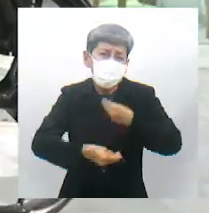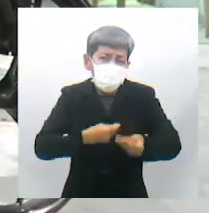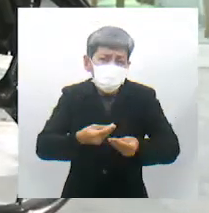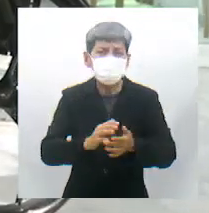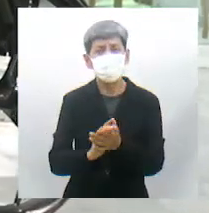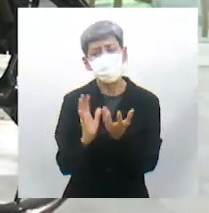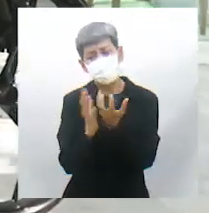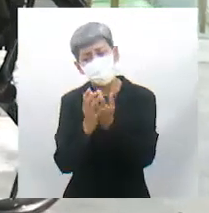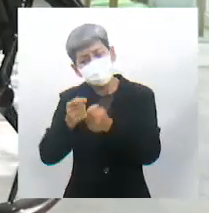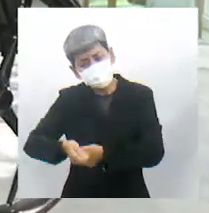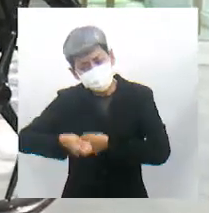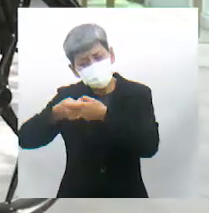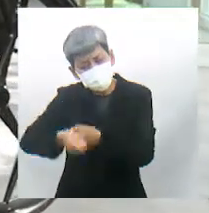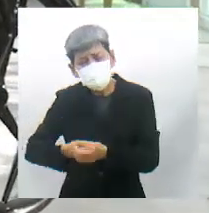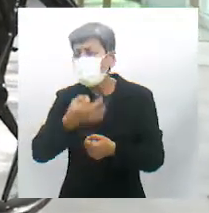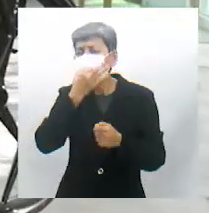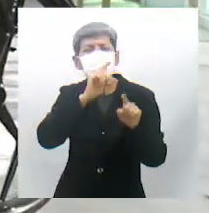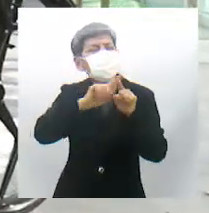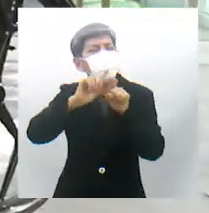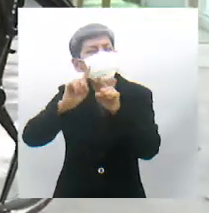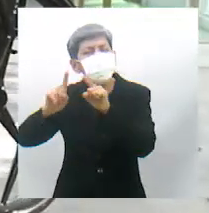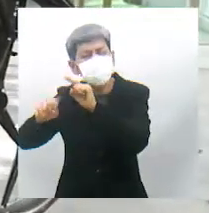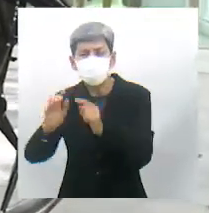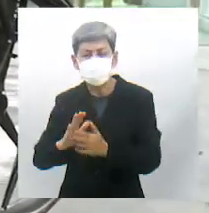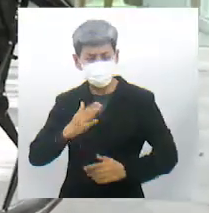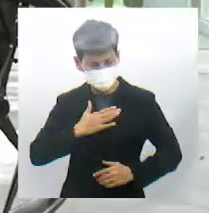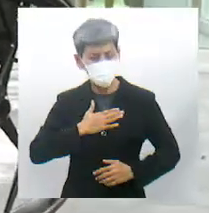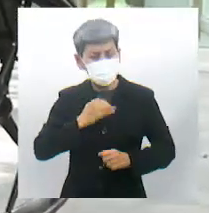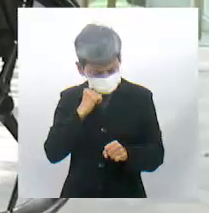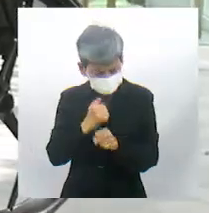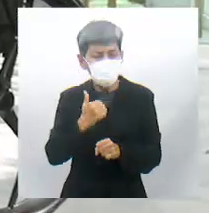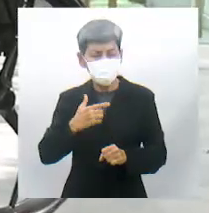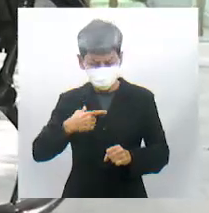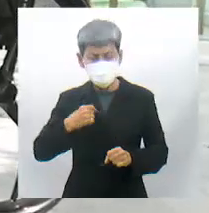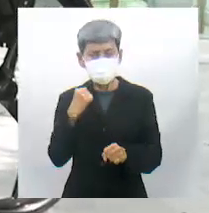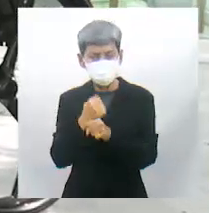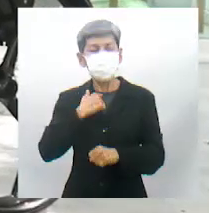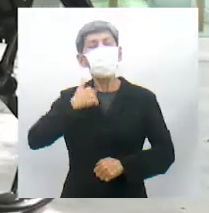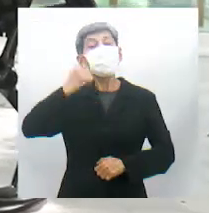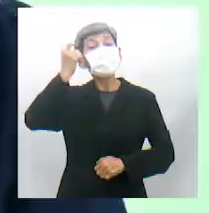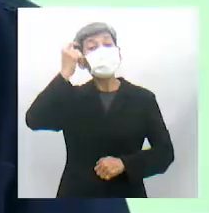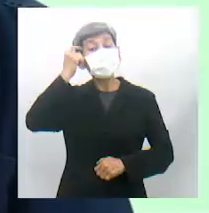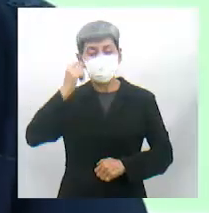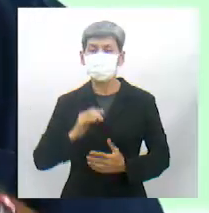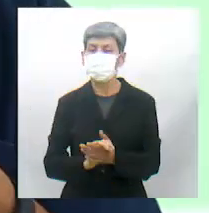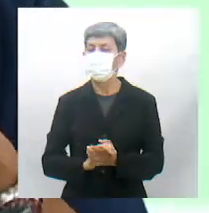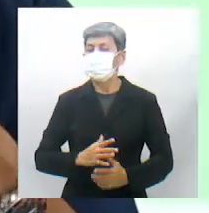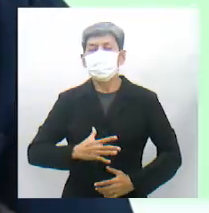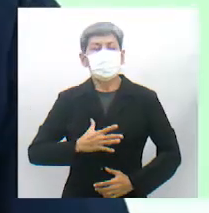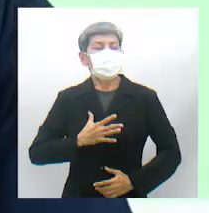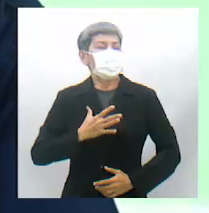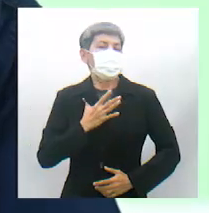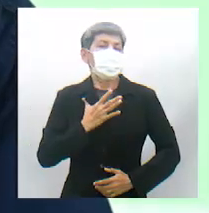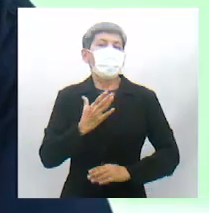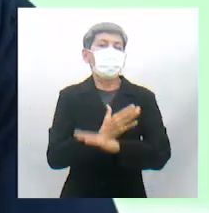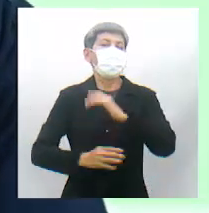าชีพปลูกผักหรืออาชีพหลายๆอื่นที่คนเชื่อมั่นว่าทำอะไรที่เขาชอบนะครับผมว่ามันมีศักดิ์ศรีส